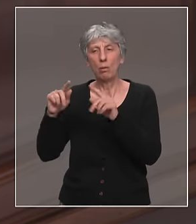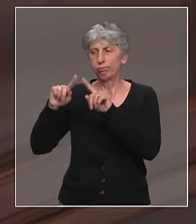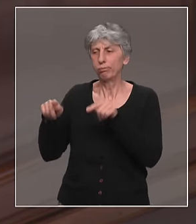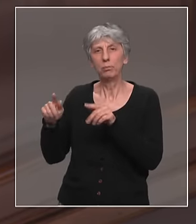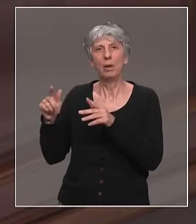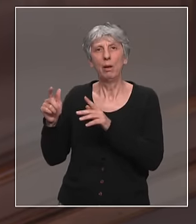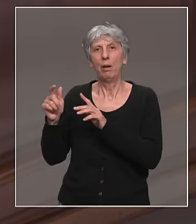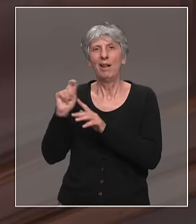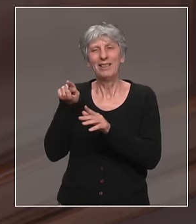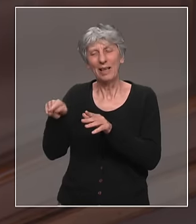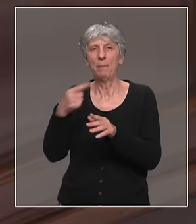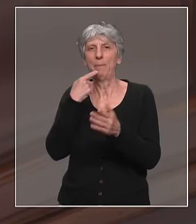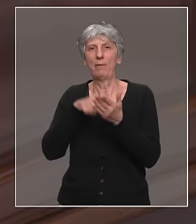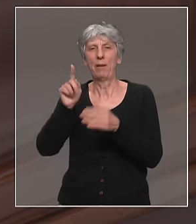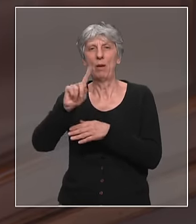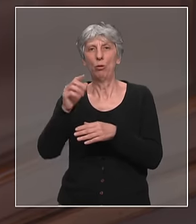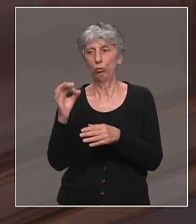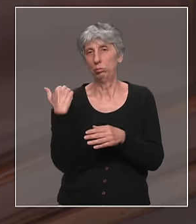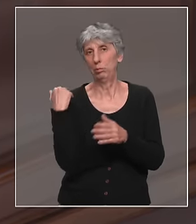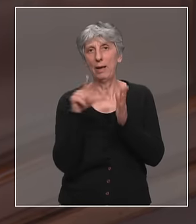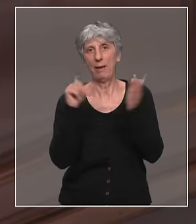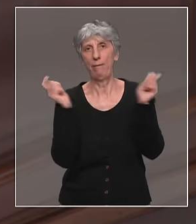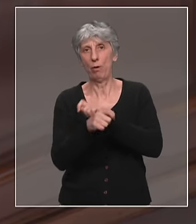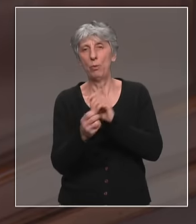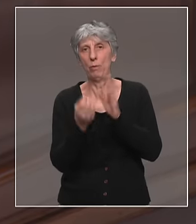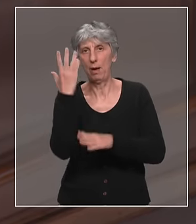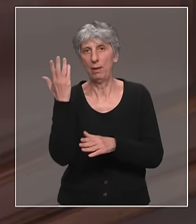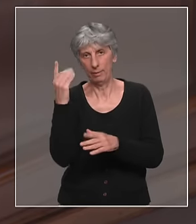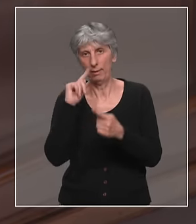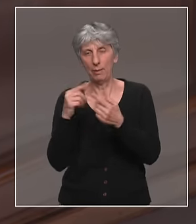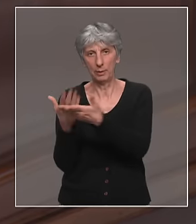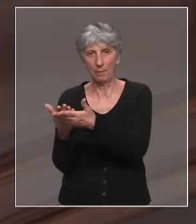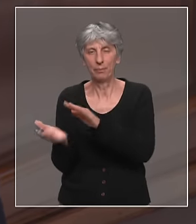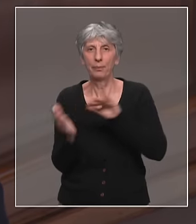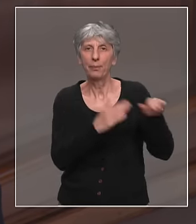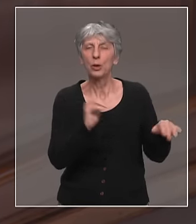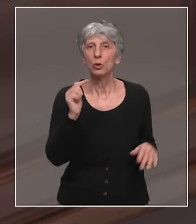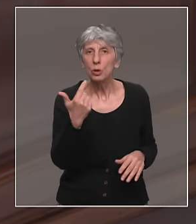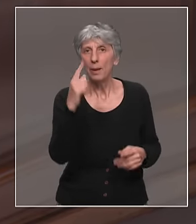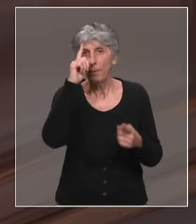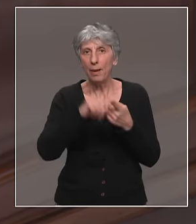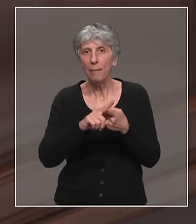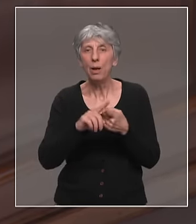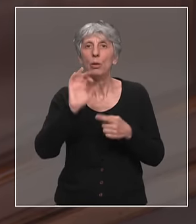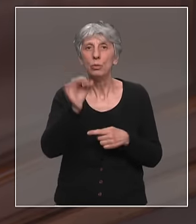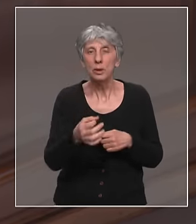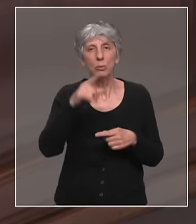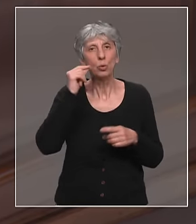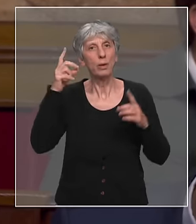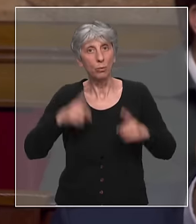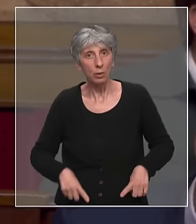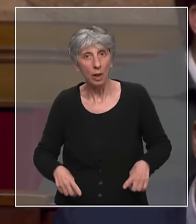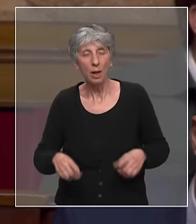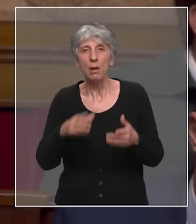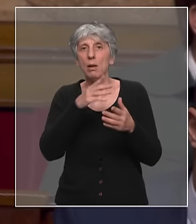piste n'avait pas ma préférence. Il y a une réforme récente qui a été mise en place en la matière. Sur le deuxième sujet, oui, monsieur le député, il y a des